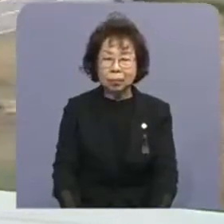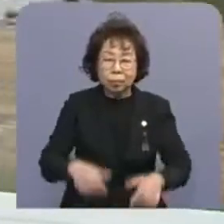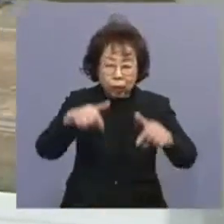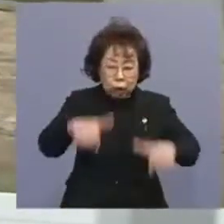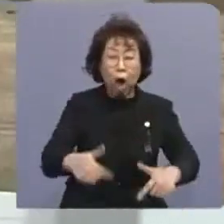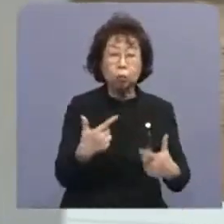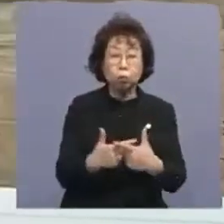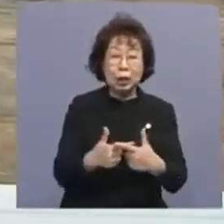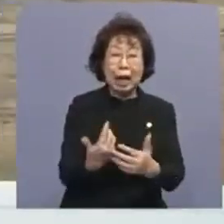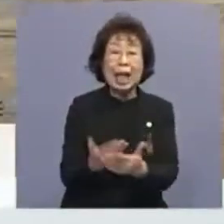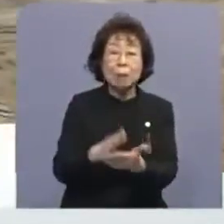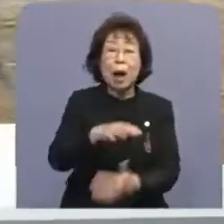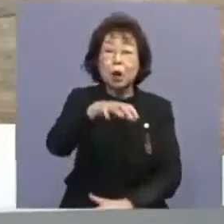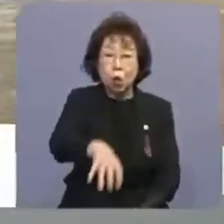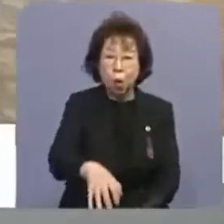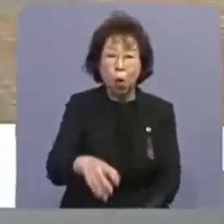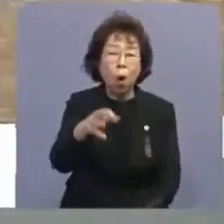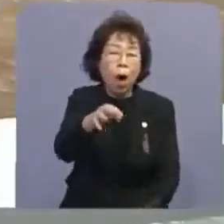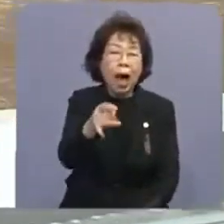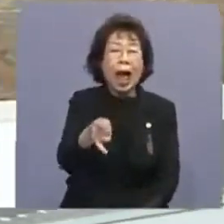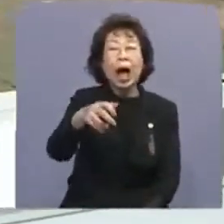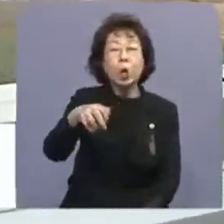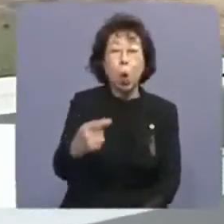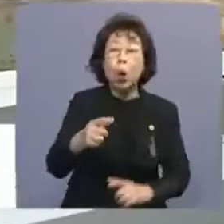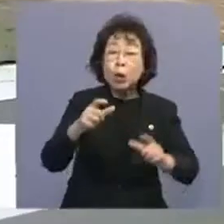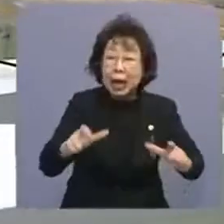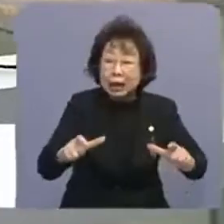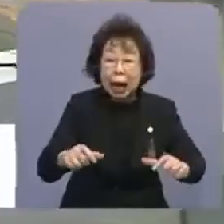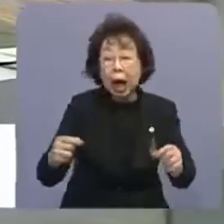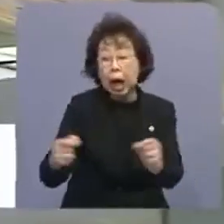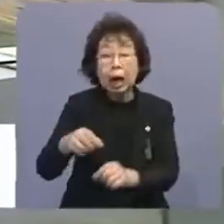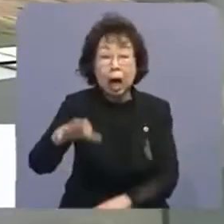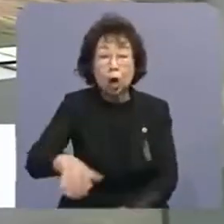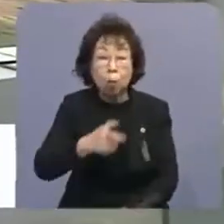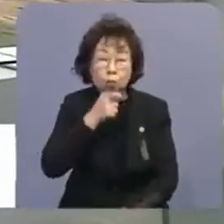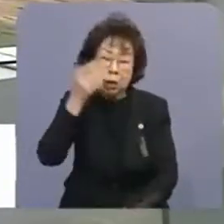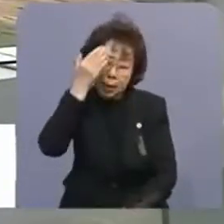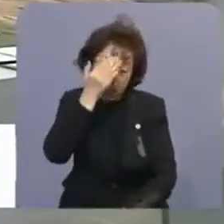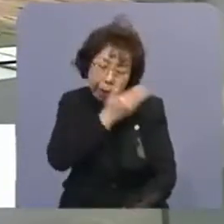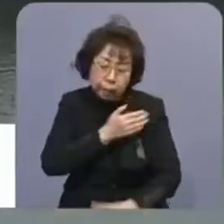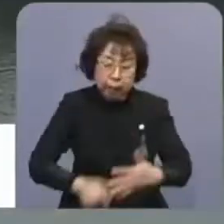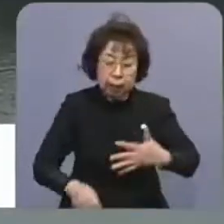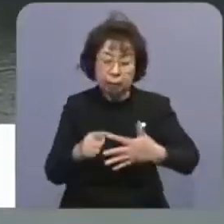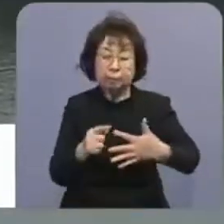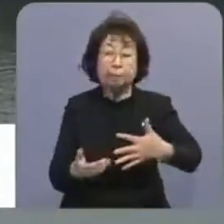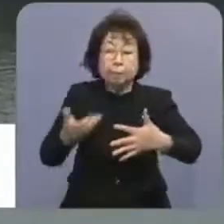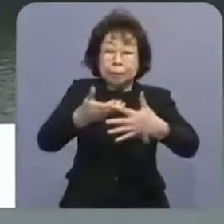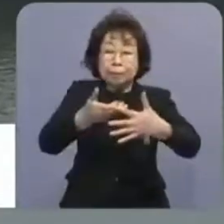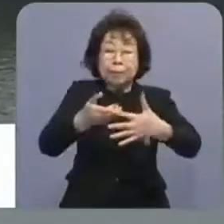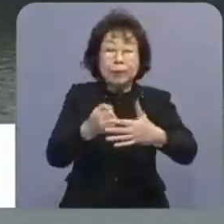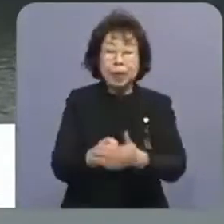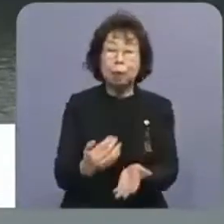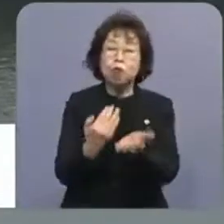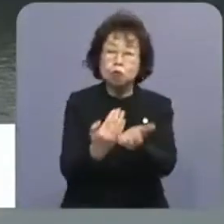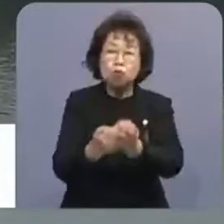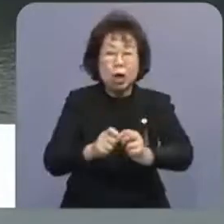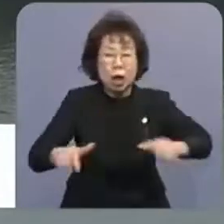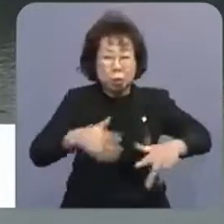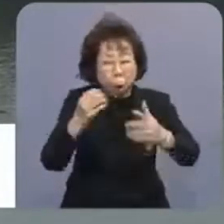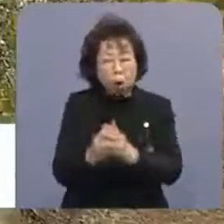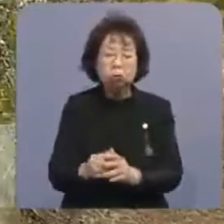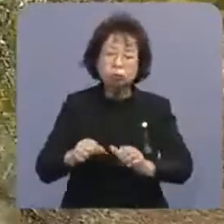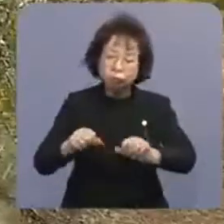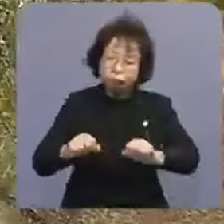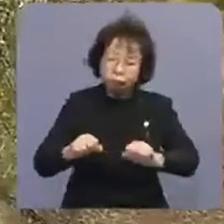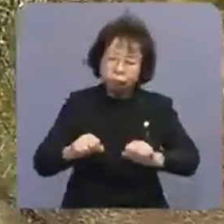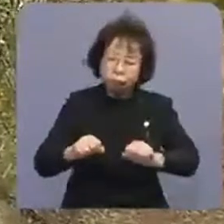서부산 최대 개발단지인 에코델타시티 조성사업 인근지역 하천의 수지를 2급수까지 끌어올려 수상레저 사업 등을 벌일 계획입니다